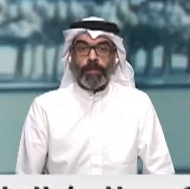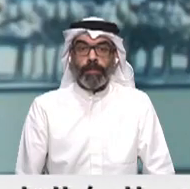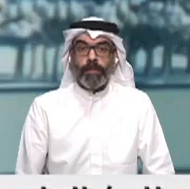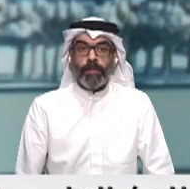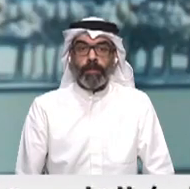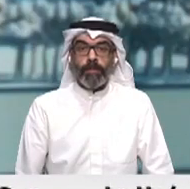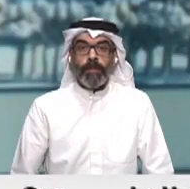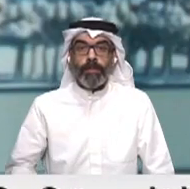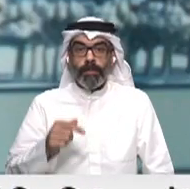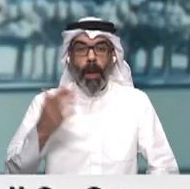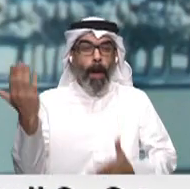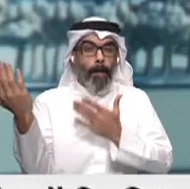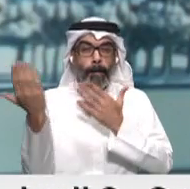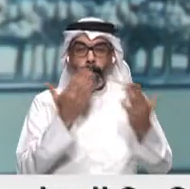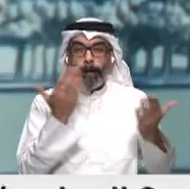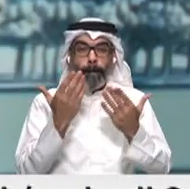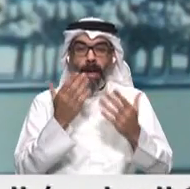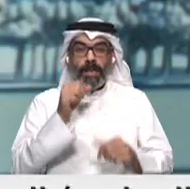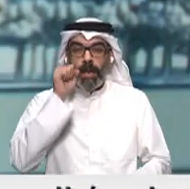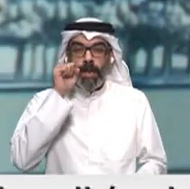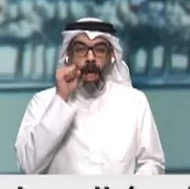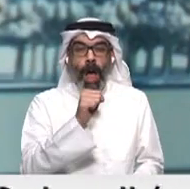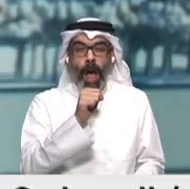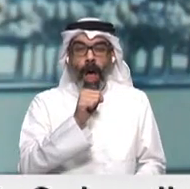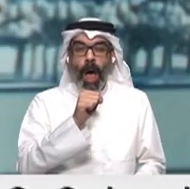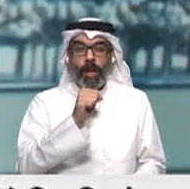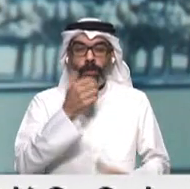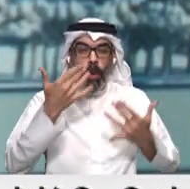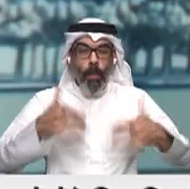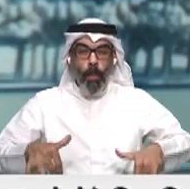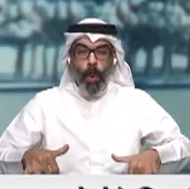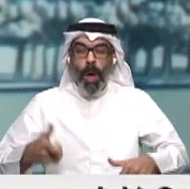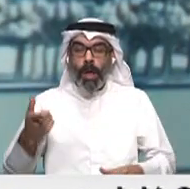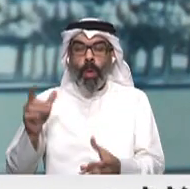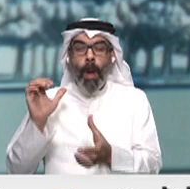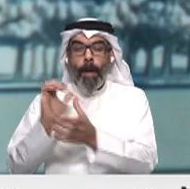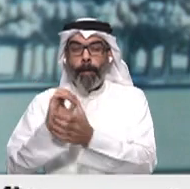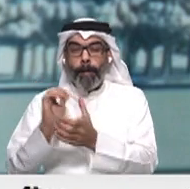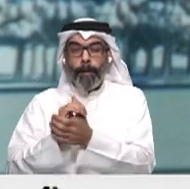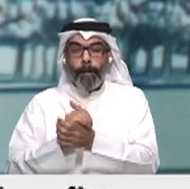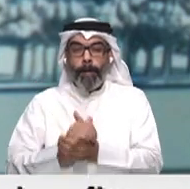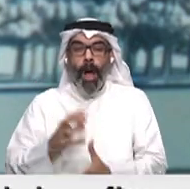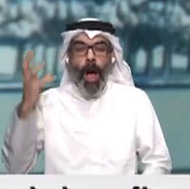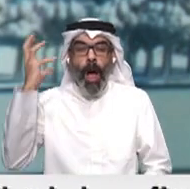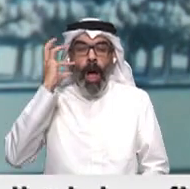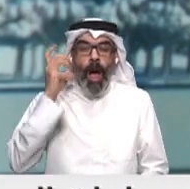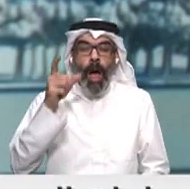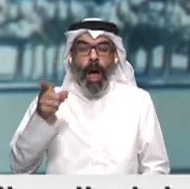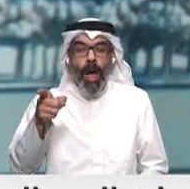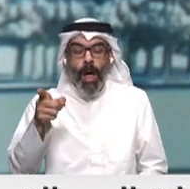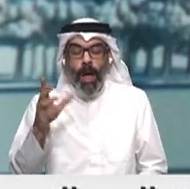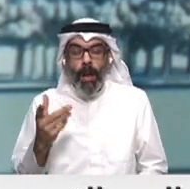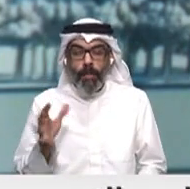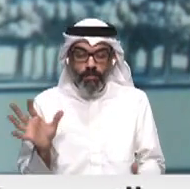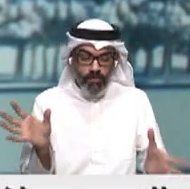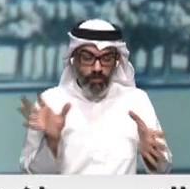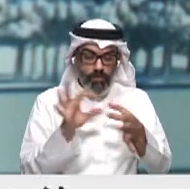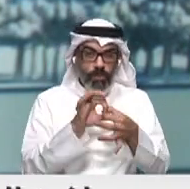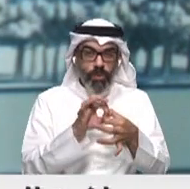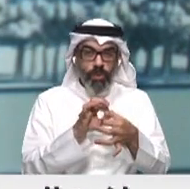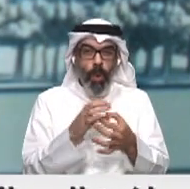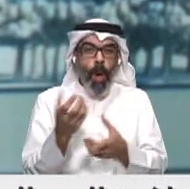اقامت مدرسه تاهيل التربيه الفكريه وفريق اصدقاء المعاقين التابع لهيئه الاعاقه بالتعاون مع قوه